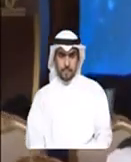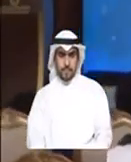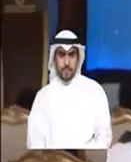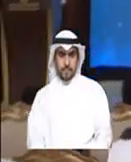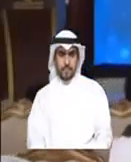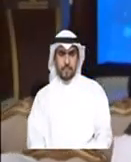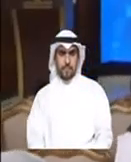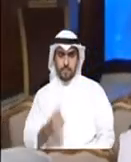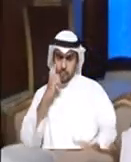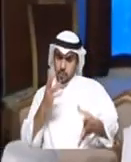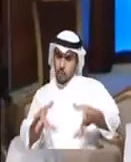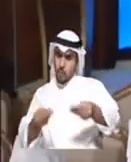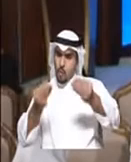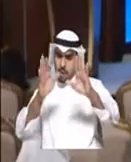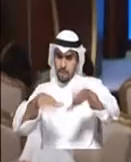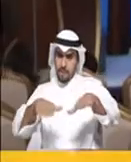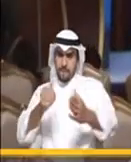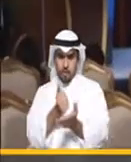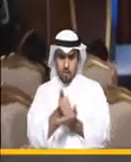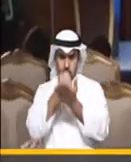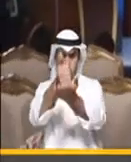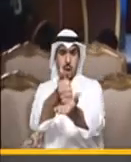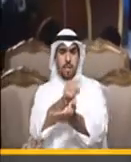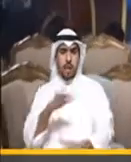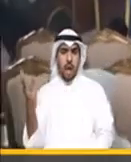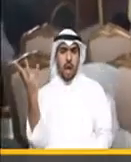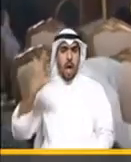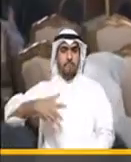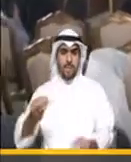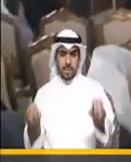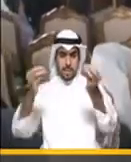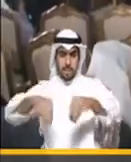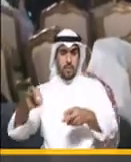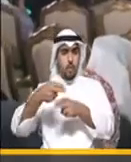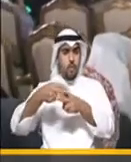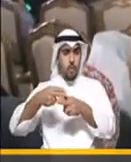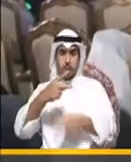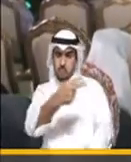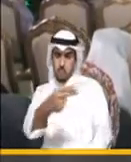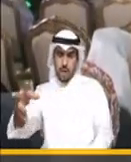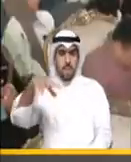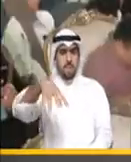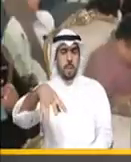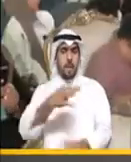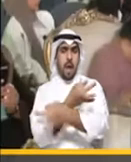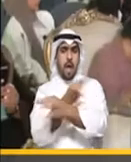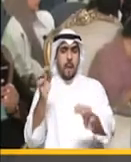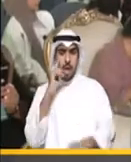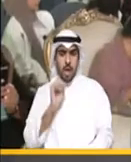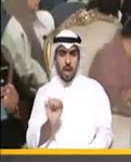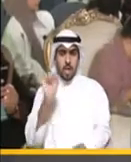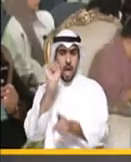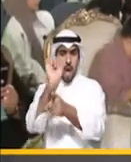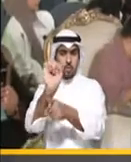أكثر من 50 مبادرة تطوعية من داخل الكويت وخارجها من مختلف المجالات والتخصصات